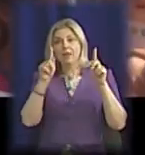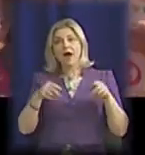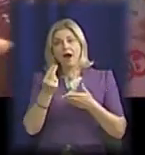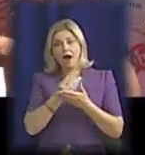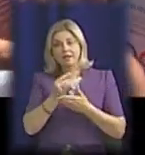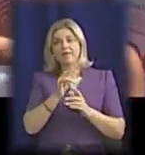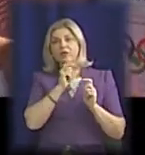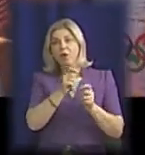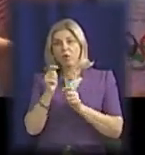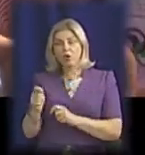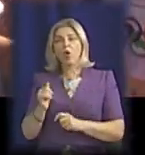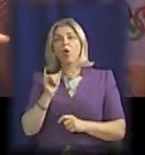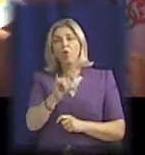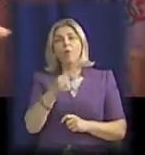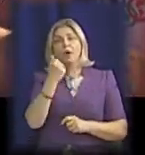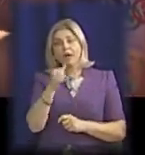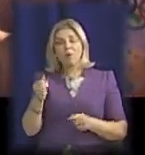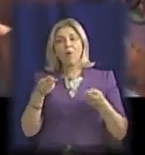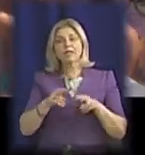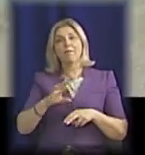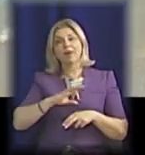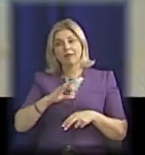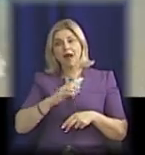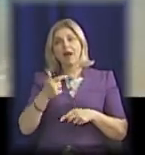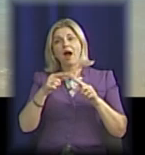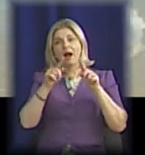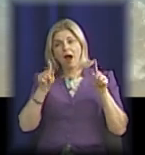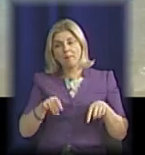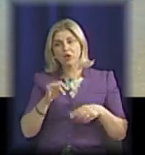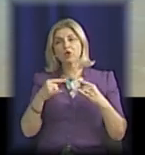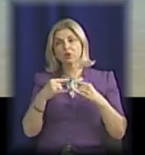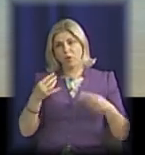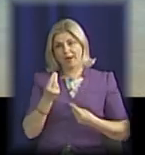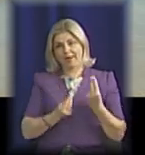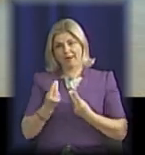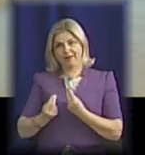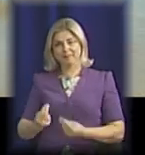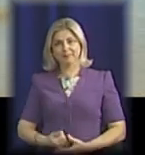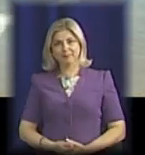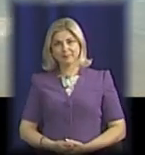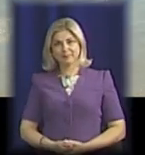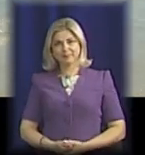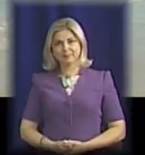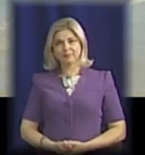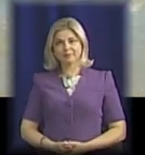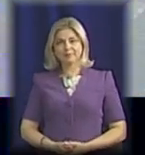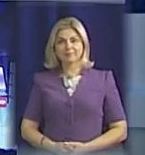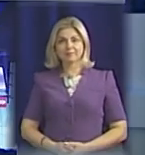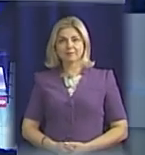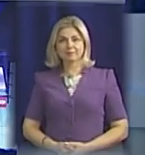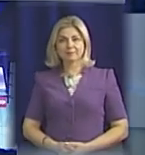У переможців залишились медалі, грамоти та настільні ігри. Світлана Кльосова, Ігор Чорний, телевізійні новини Миколаївщини.